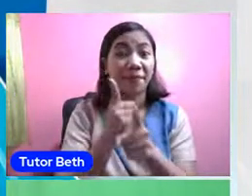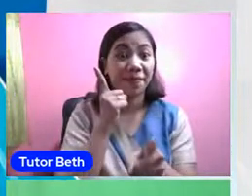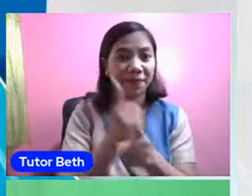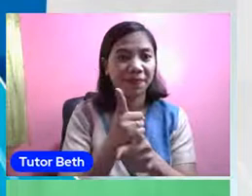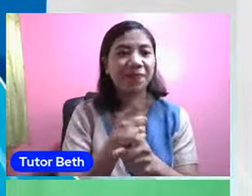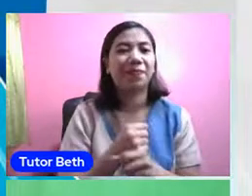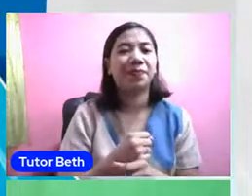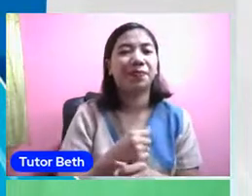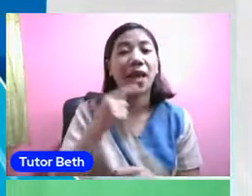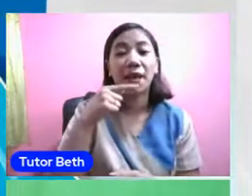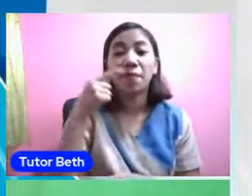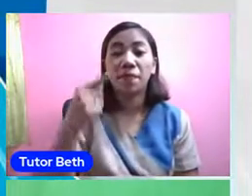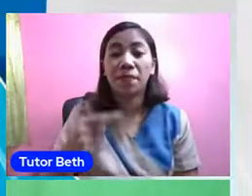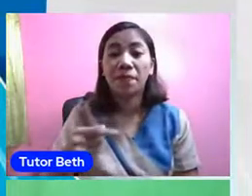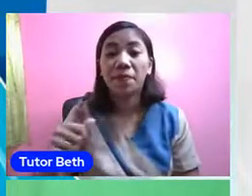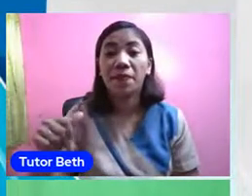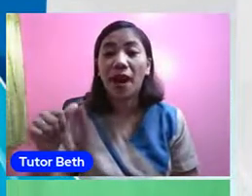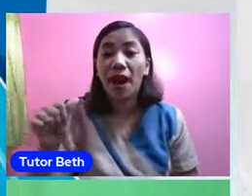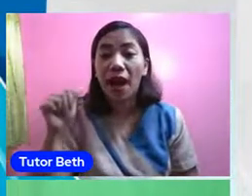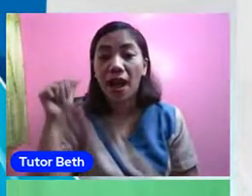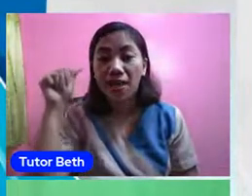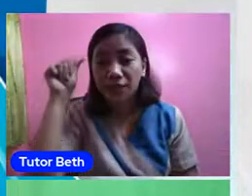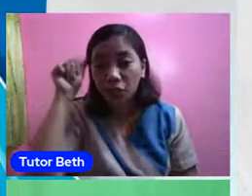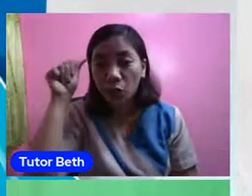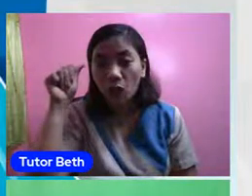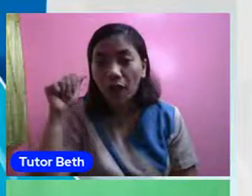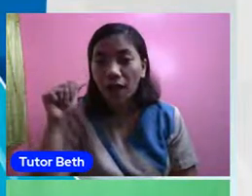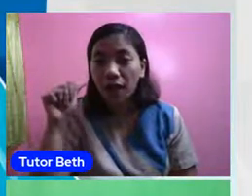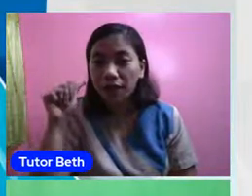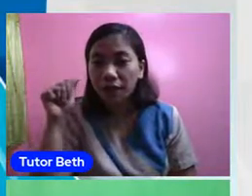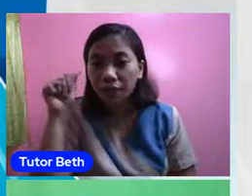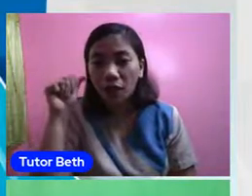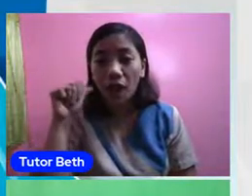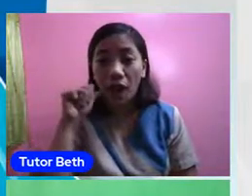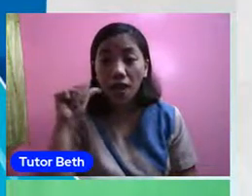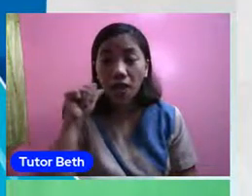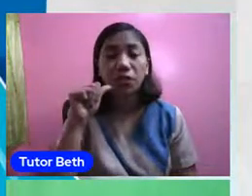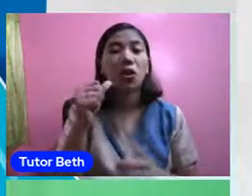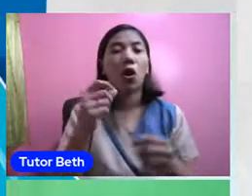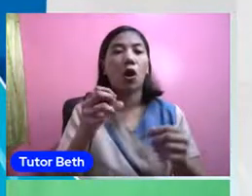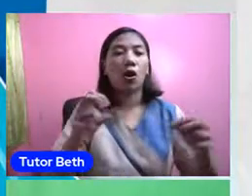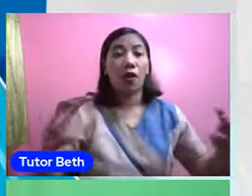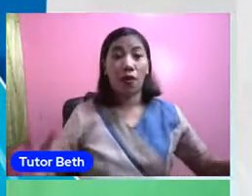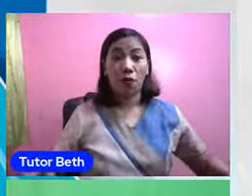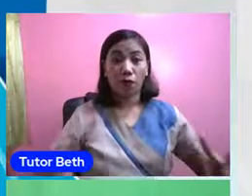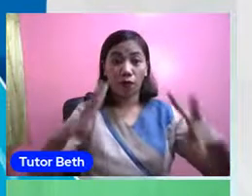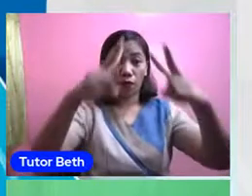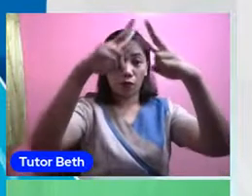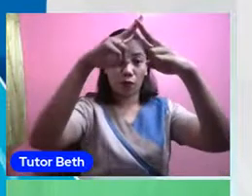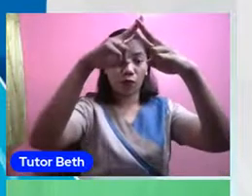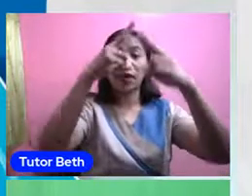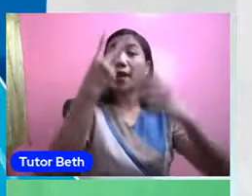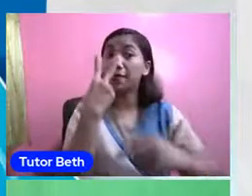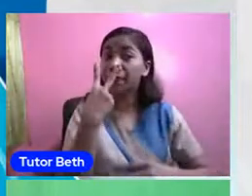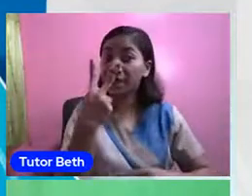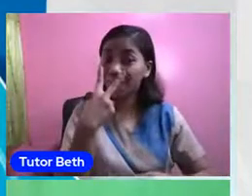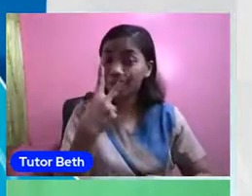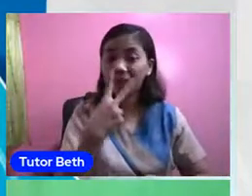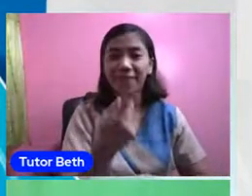Sabi ni Alisor, vulkan po. Sabi ni Justin, vulkan.